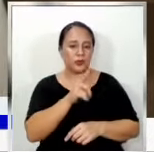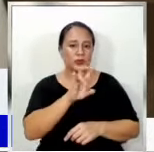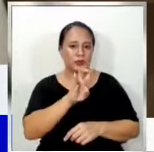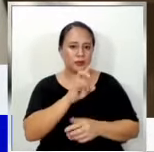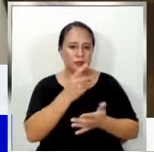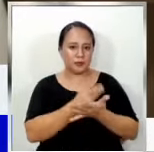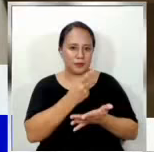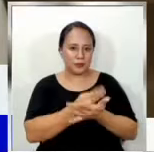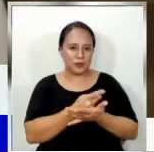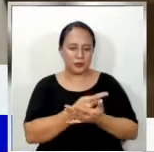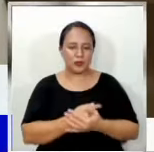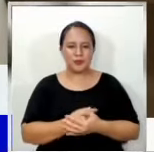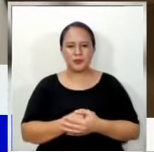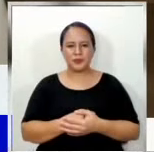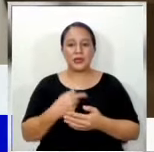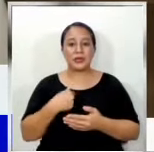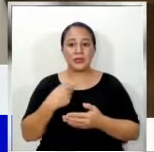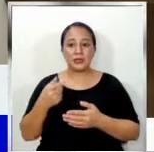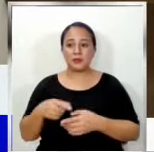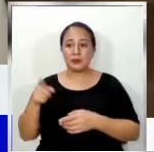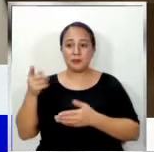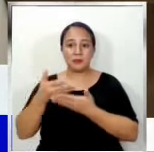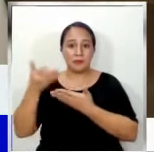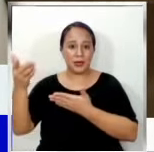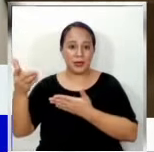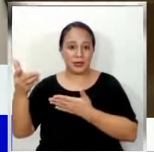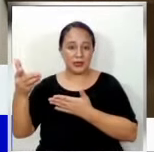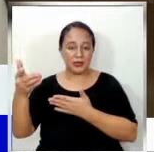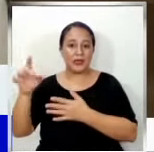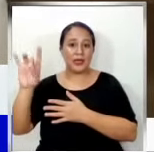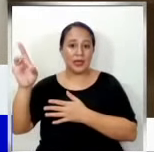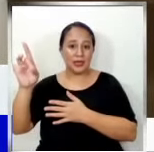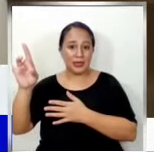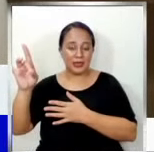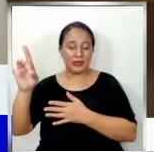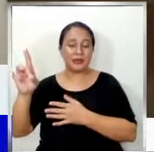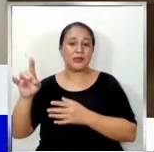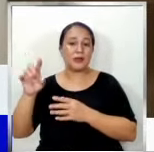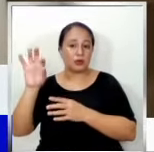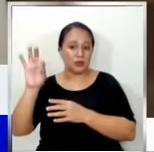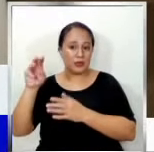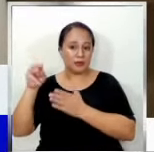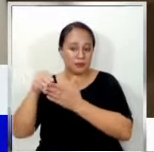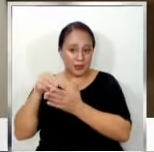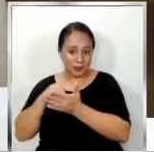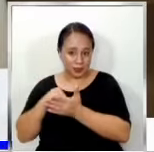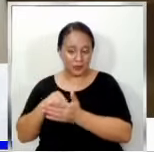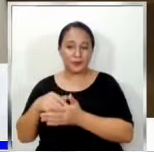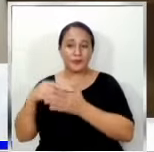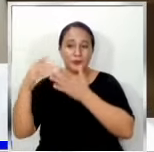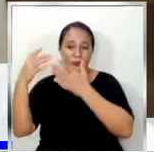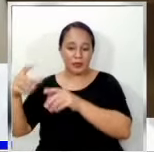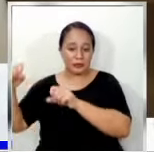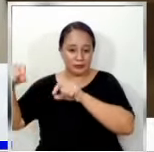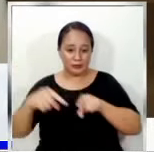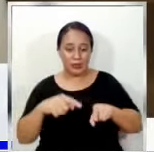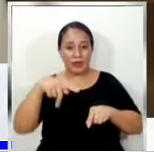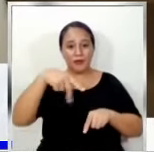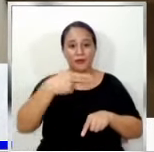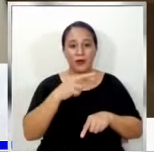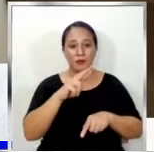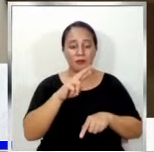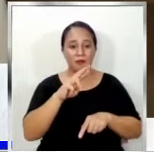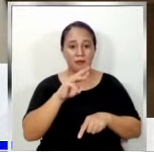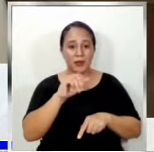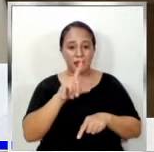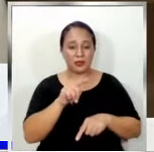napaka-grabe. Binili ni Tigerfield from Green Trends ng 18 pesos or 9 million. Then, they sell it to Farmily for 23.90 or total